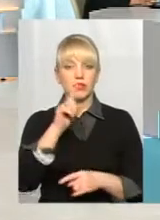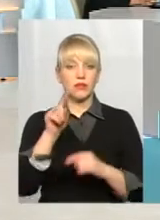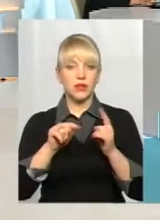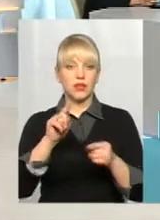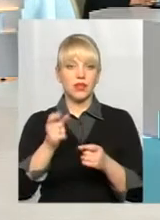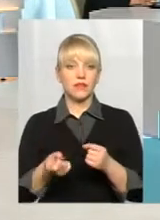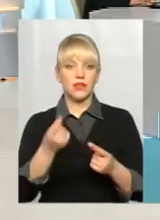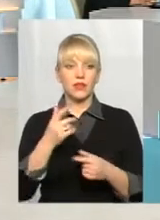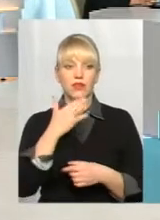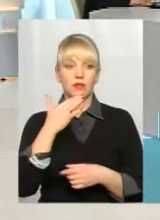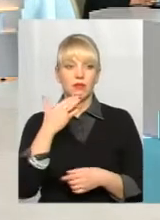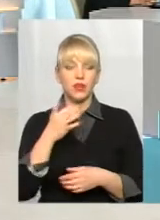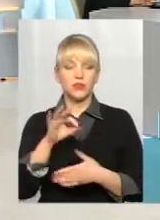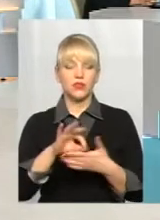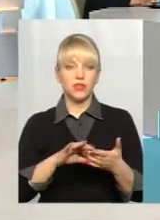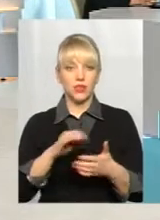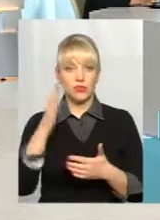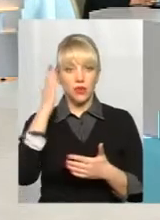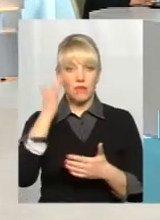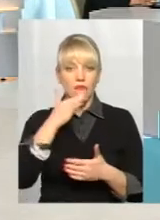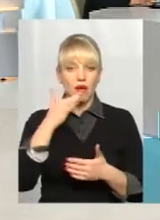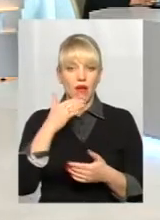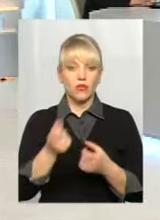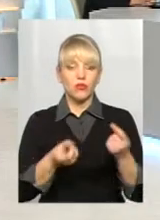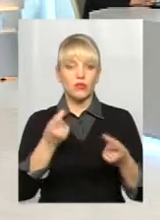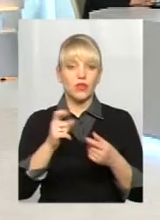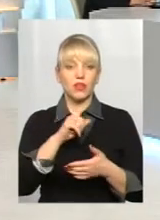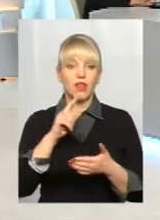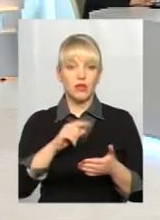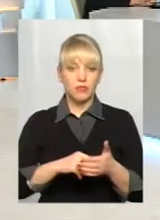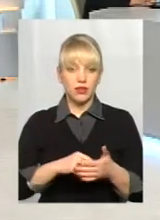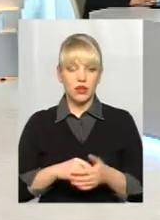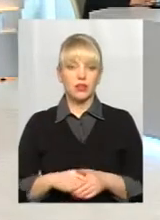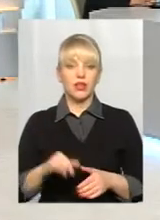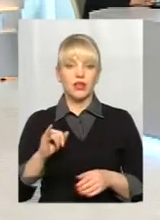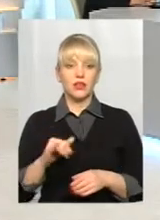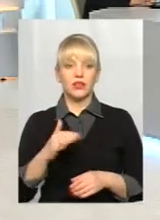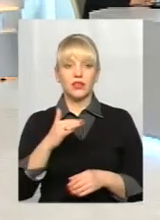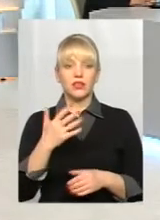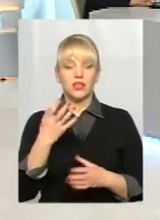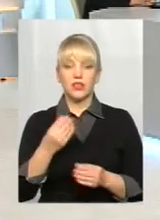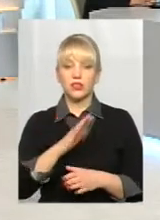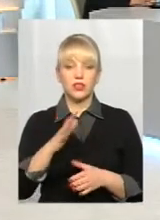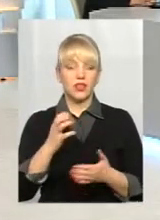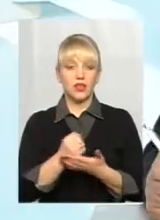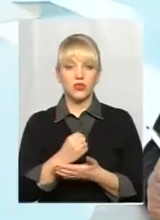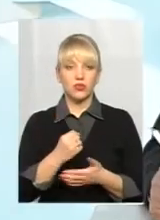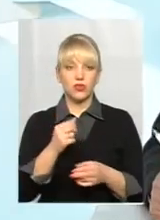багато. Зразу на голову сипеться куча питань. Мало того, я ніде не знайшов кінців,